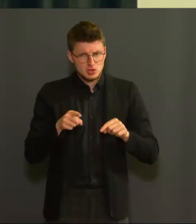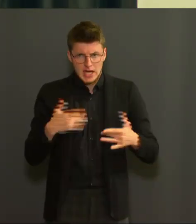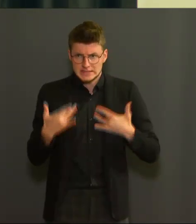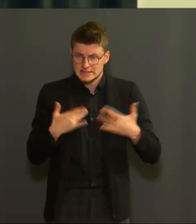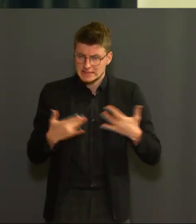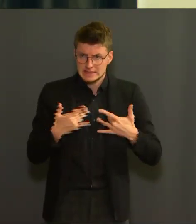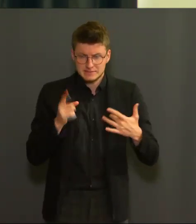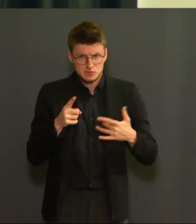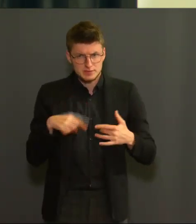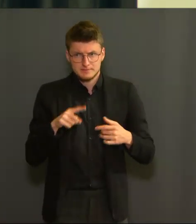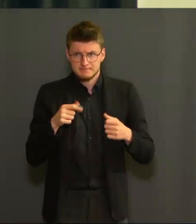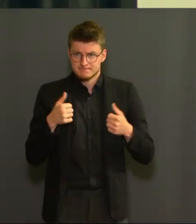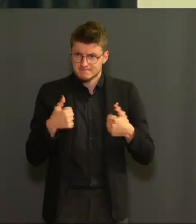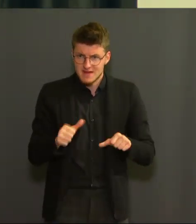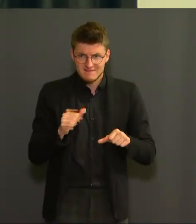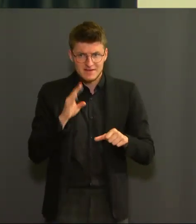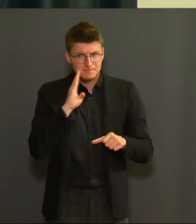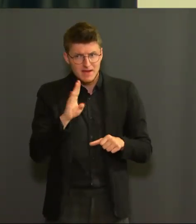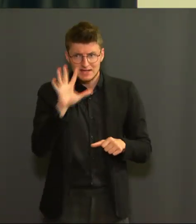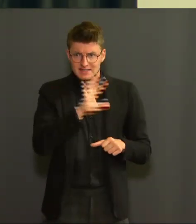onze epidemiologische statistieken.